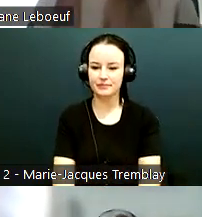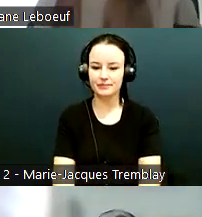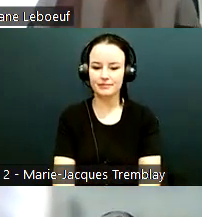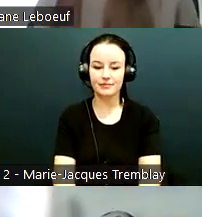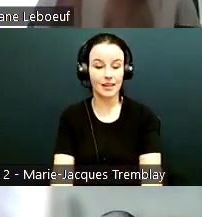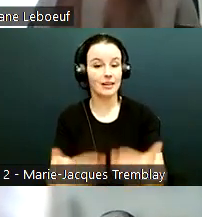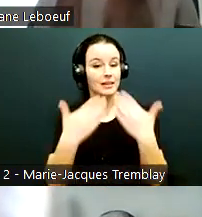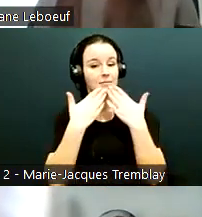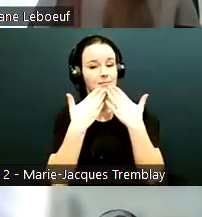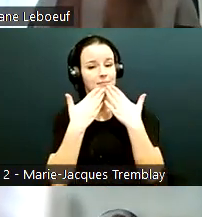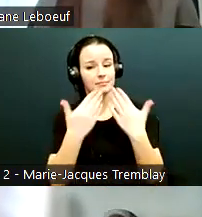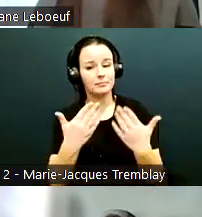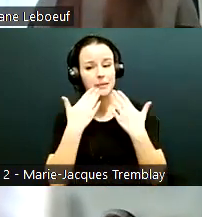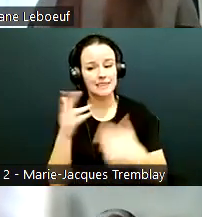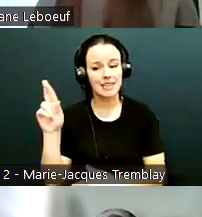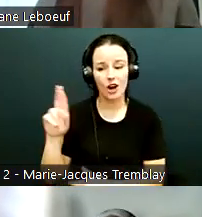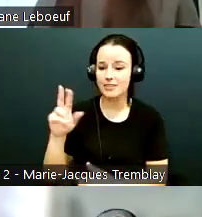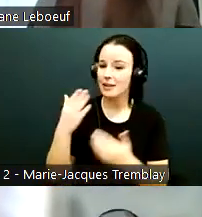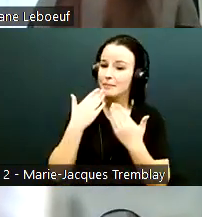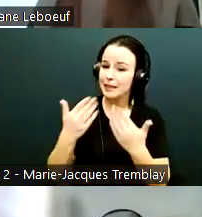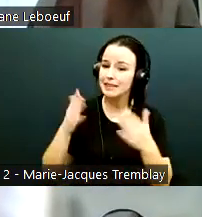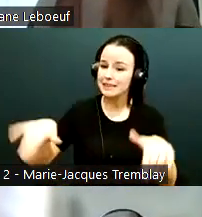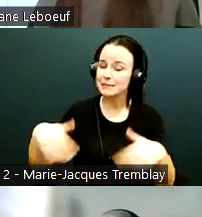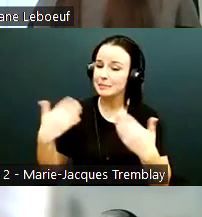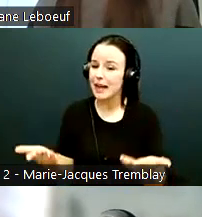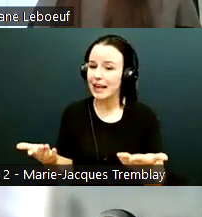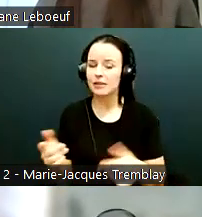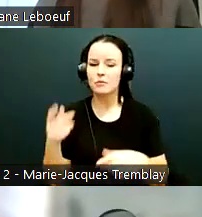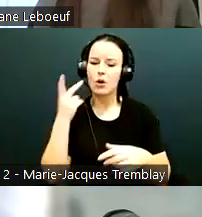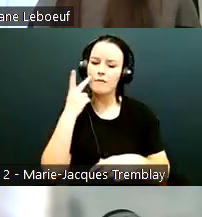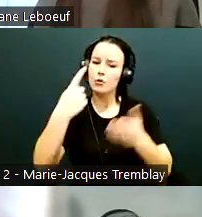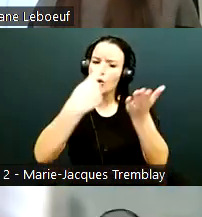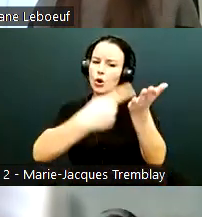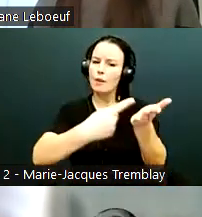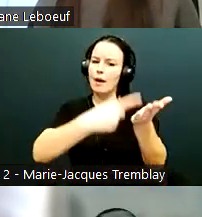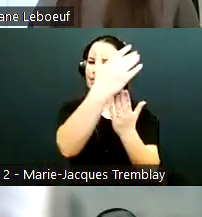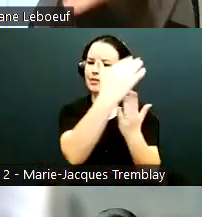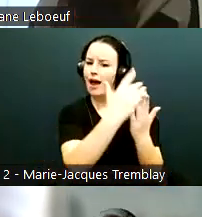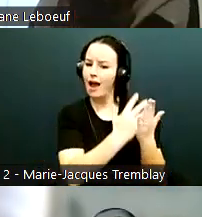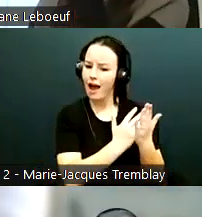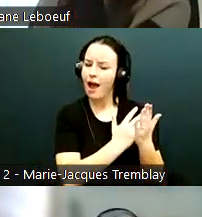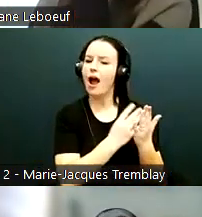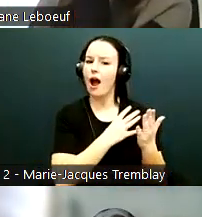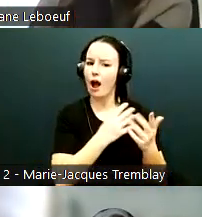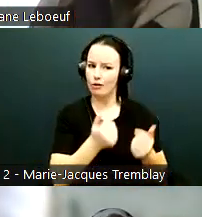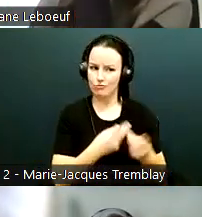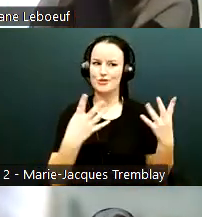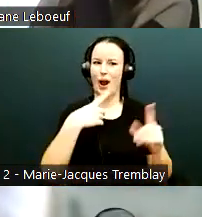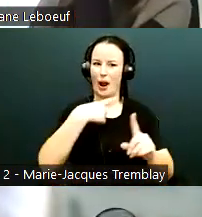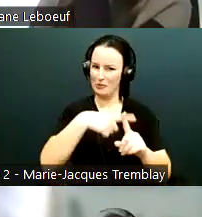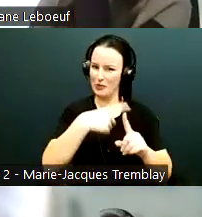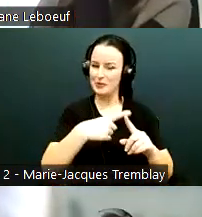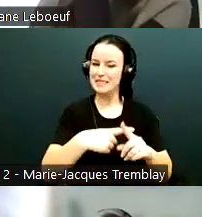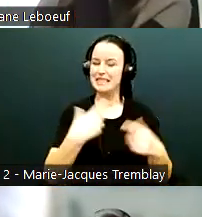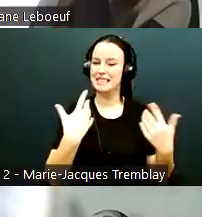Merci beaucoup, Roxane et Marie. Alors, je regardais un petit peu les commentaires. Il y a beaucoup de commentaires très positifs. Les